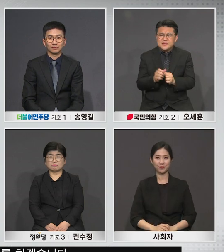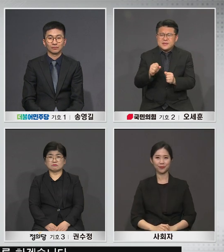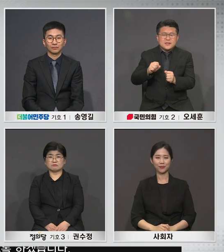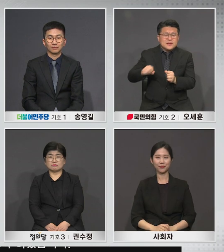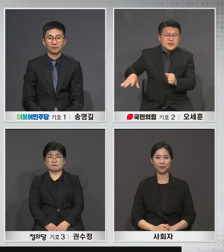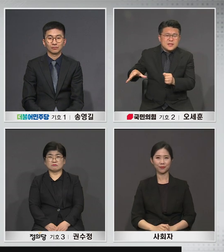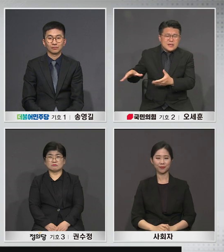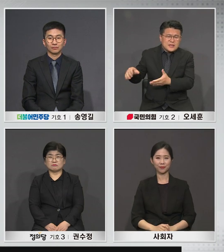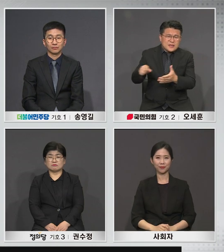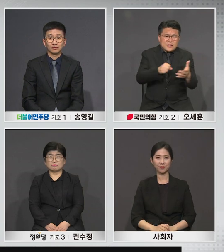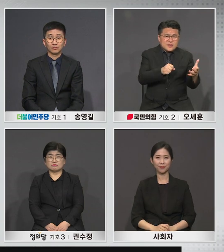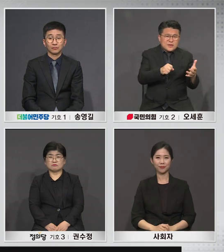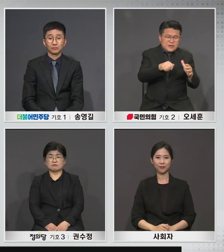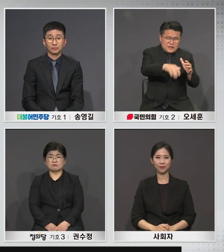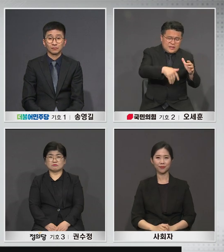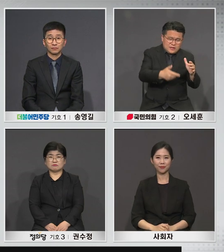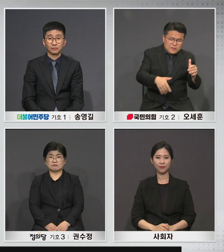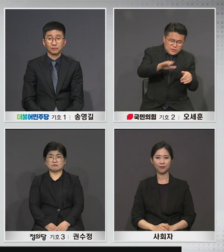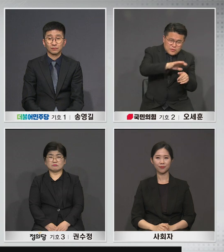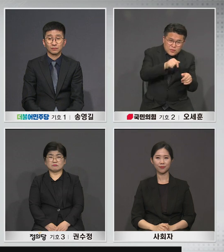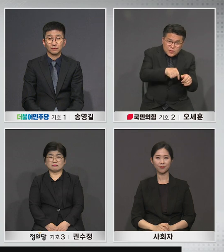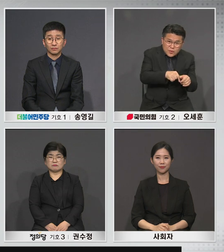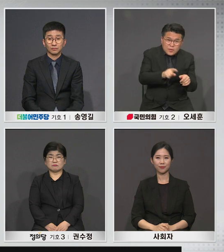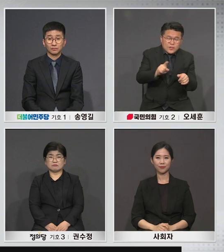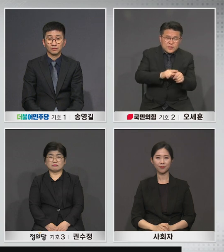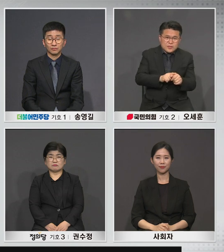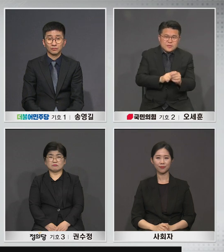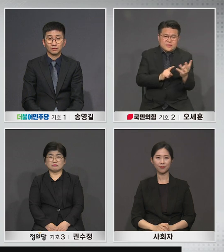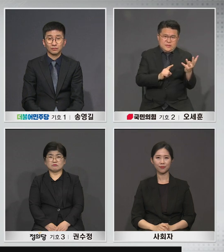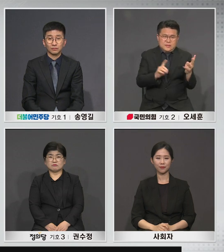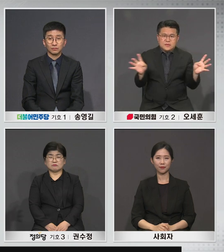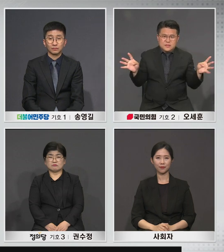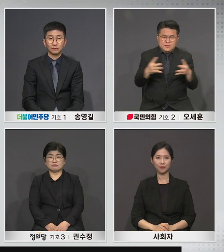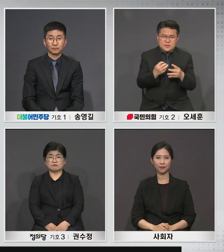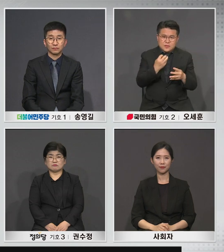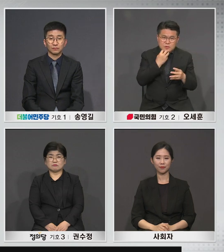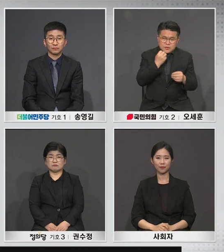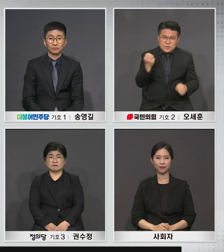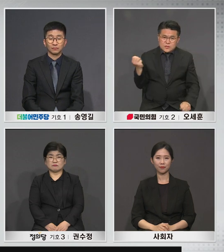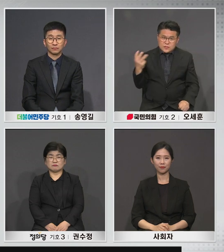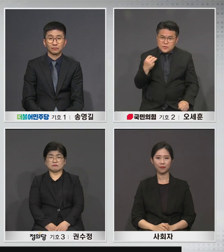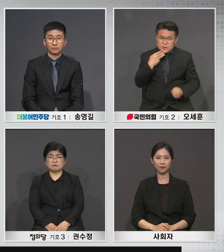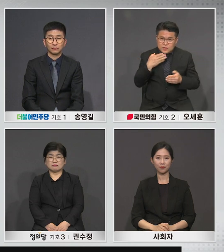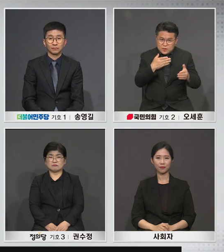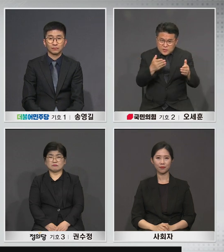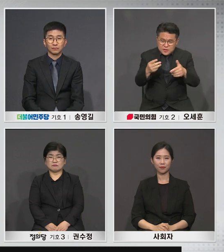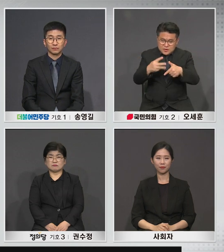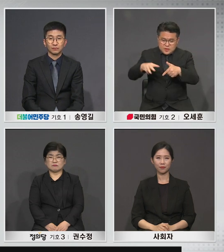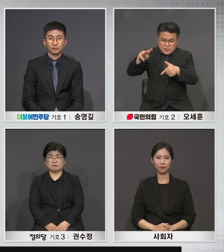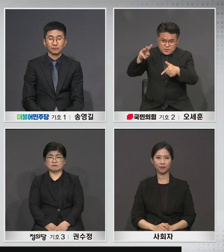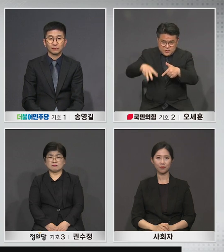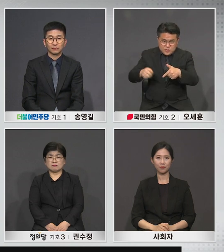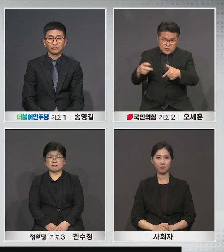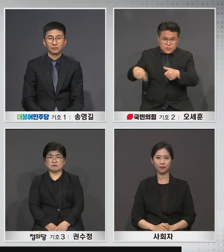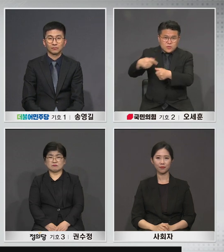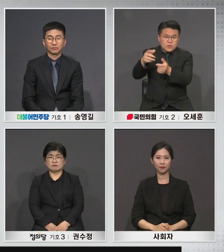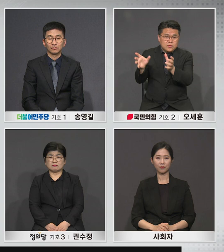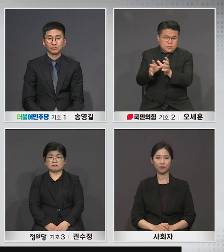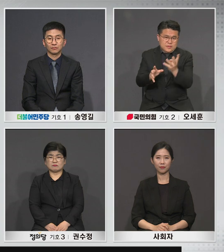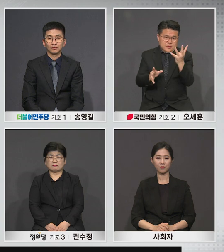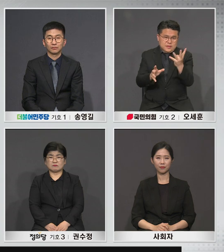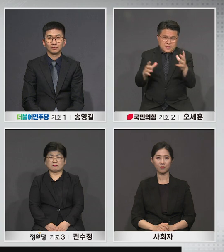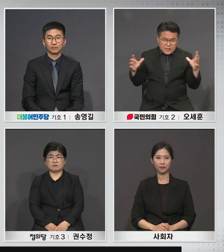문제는 4자 합의 다시 말해서 서울, 경기, 인천, 환경부까지를 함께 포함해서